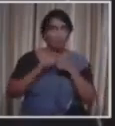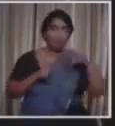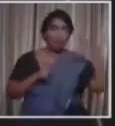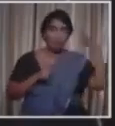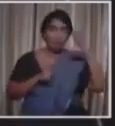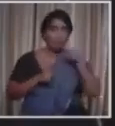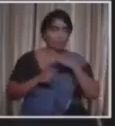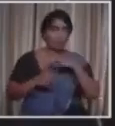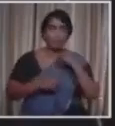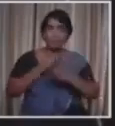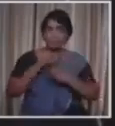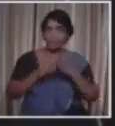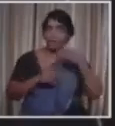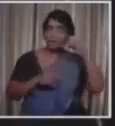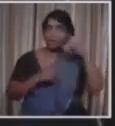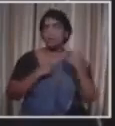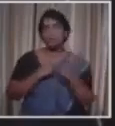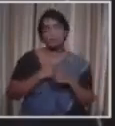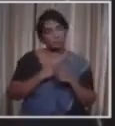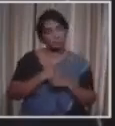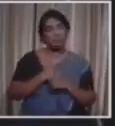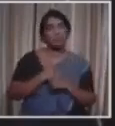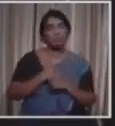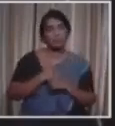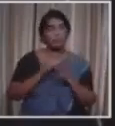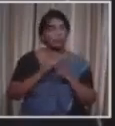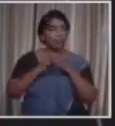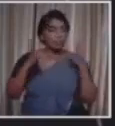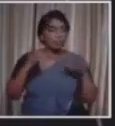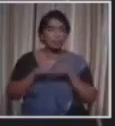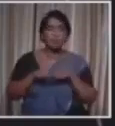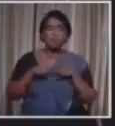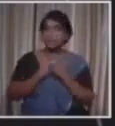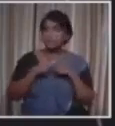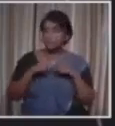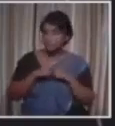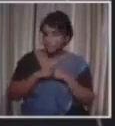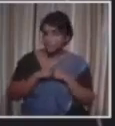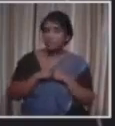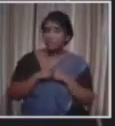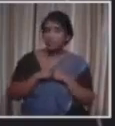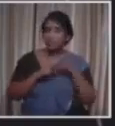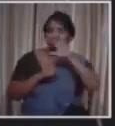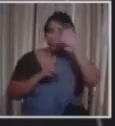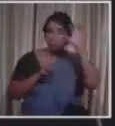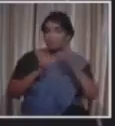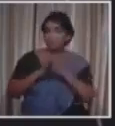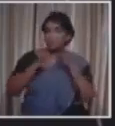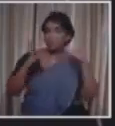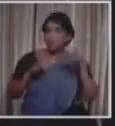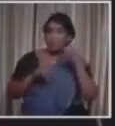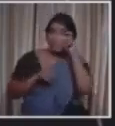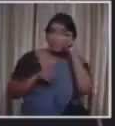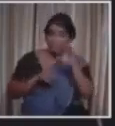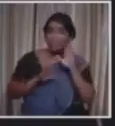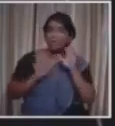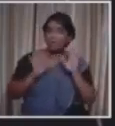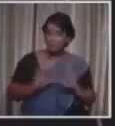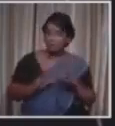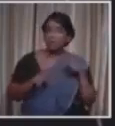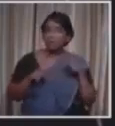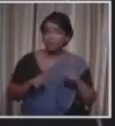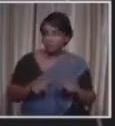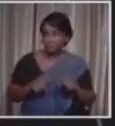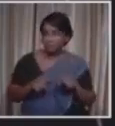පුනර්ජන්නීය බලශක්තිය මගින් විදුලිය නිෂ්පාදනය කරන්න විශාල සමාගම් ප්‍රමාණයක් විශාල රටවල් ප්‍රමාණයක් බලාගෙන ඉන්නවා. හැබැයි අද